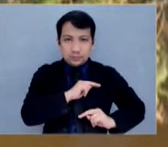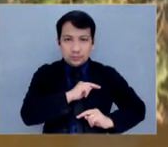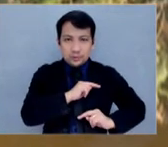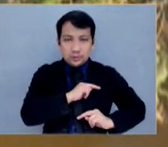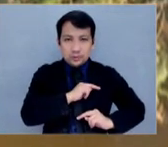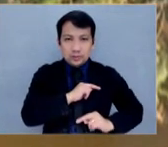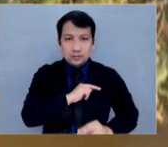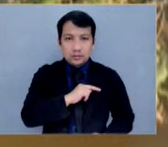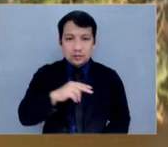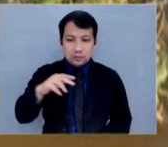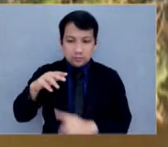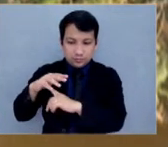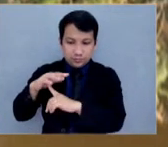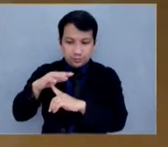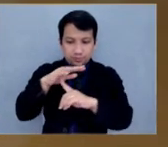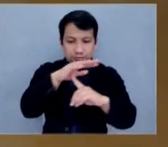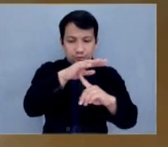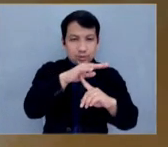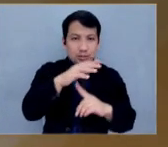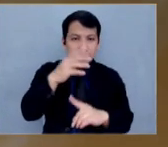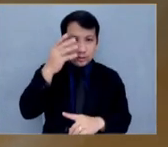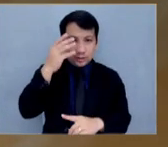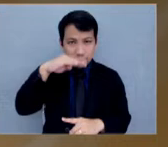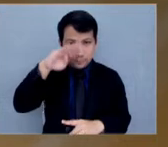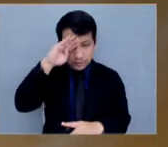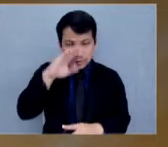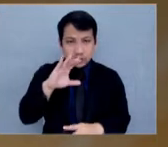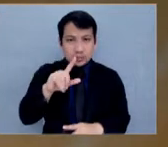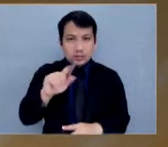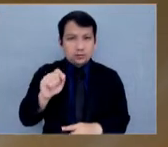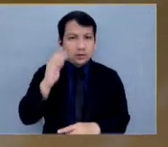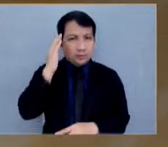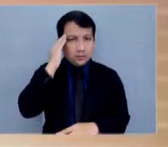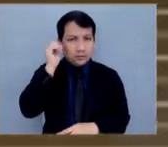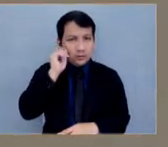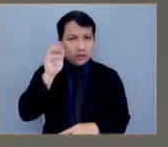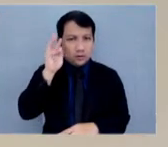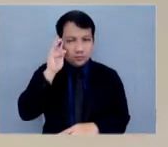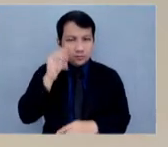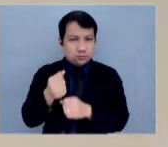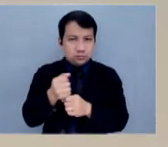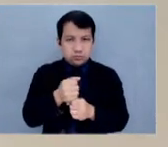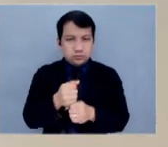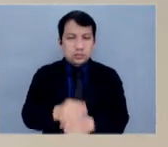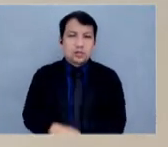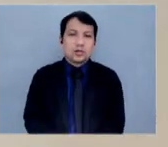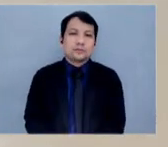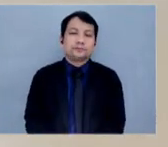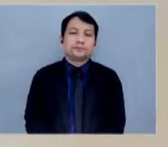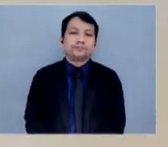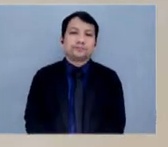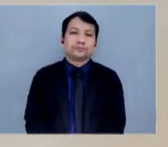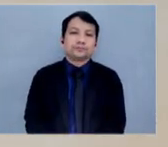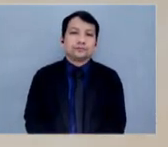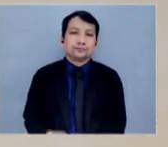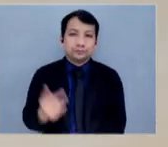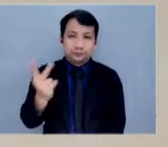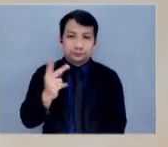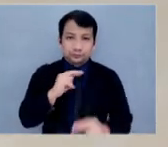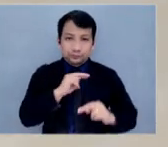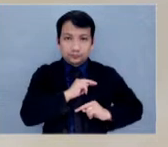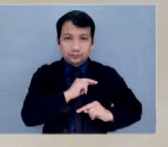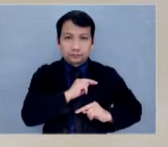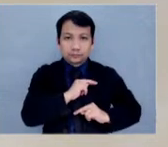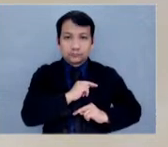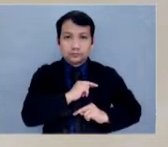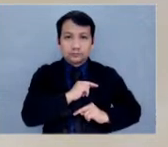ruta ng training chopper ng Navy, kaya pamilyar na rito ang kanilang mga piloto. Ang ating dalawang naval bases ay